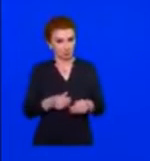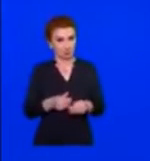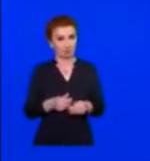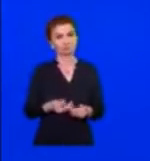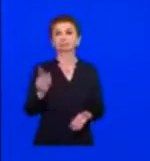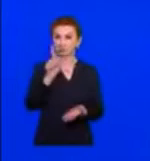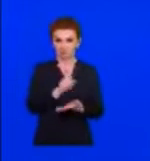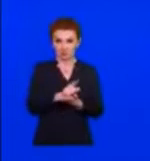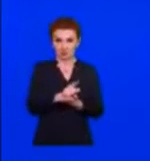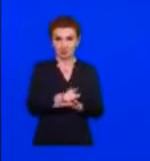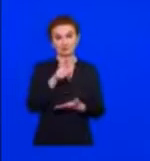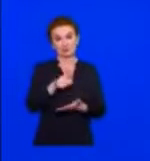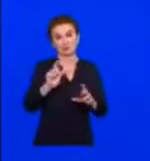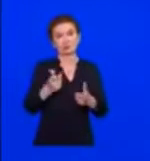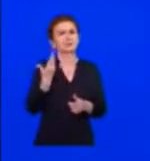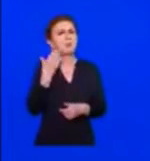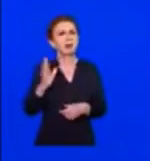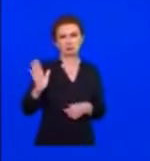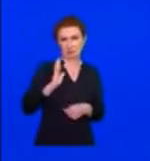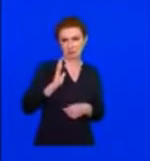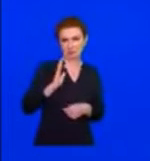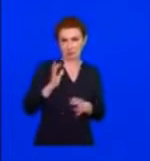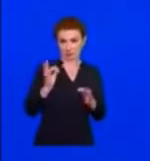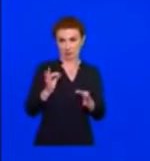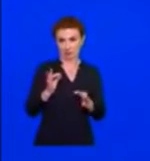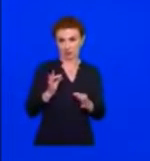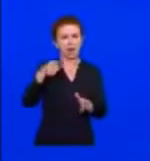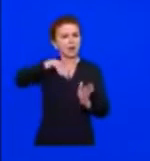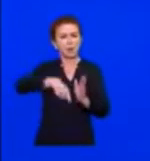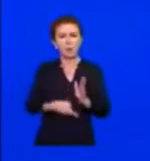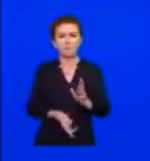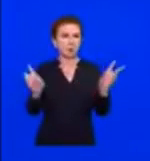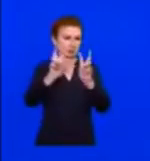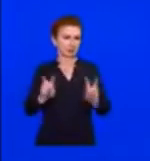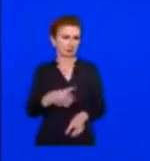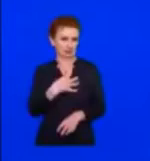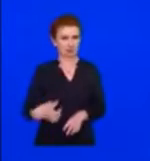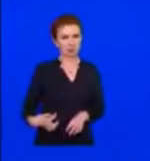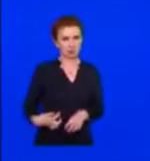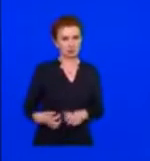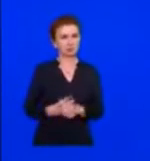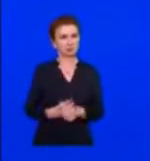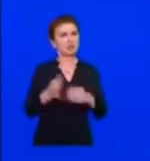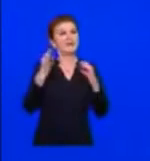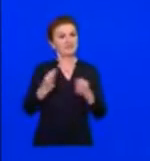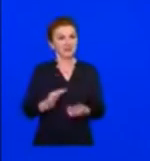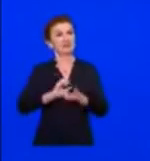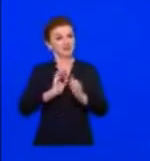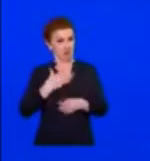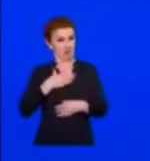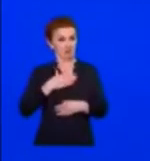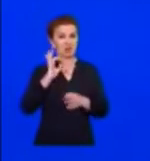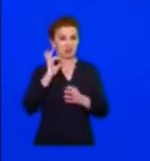najbardziej nam dzisiaj zagraża, czyli z głębokim kryzysem gospodarczym. Na razie stosujemy dobre mechanizmy